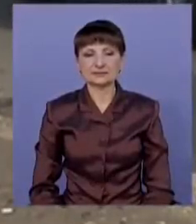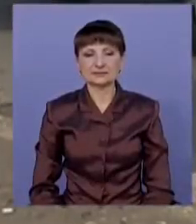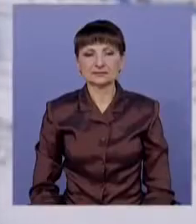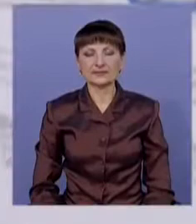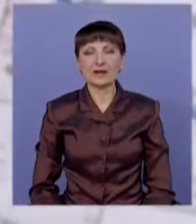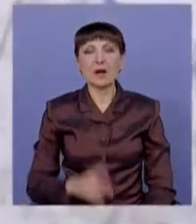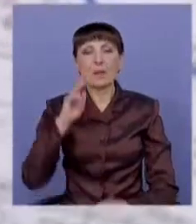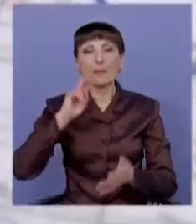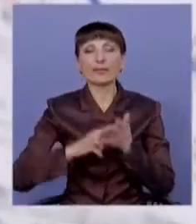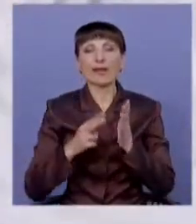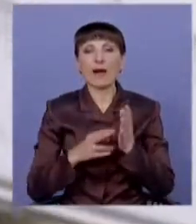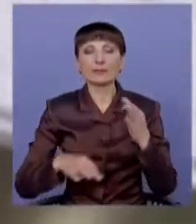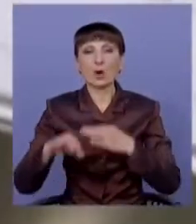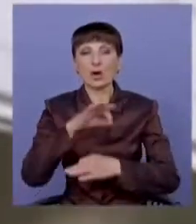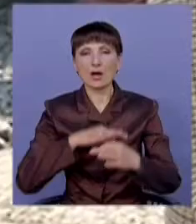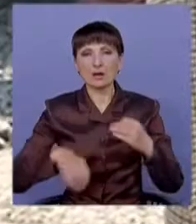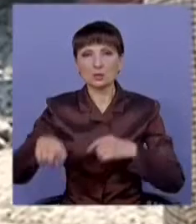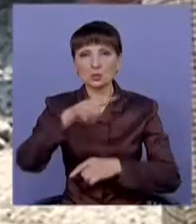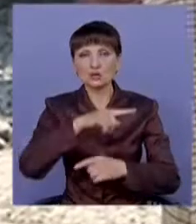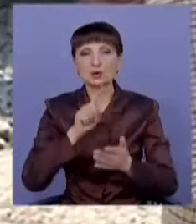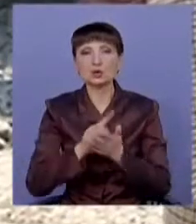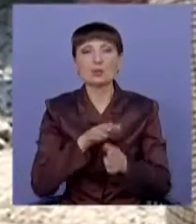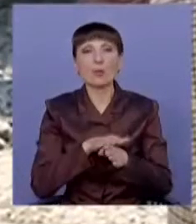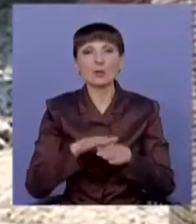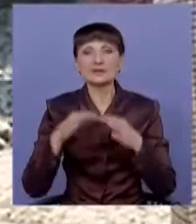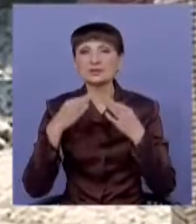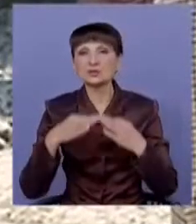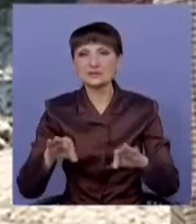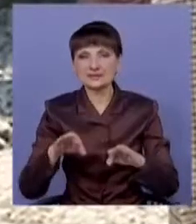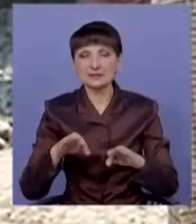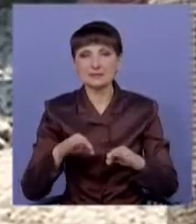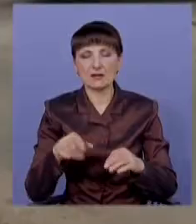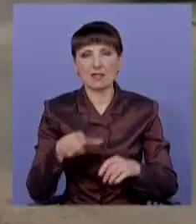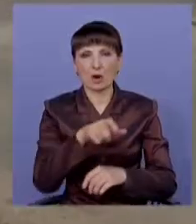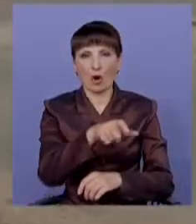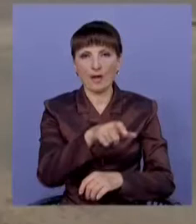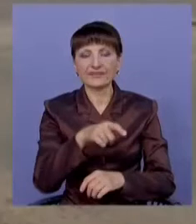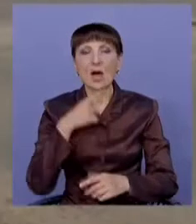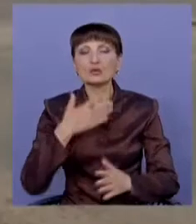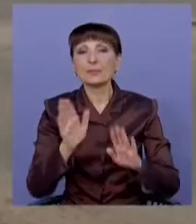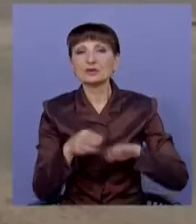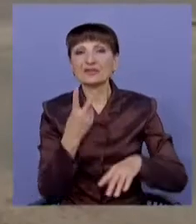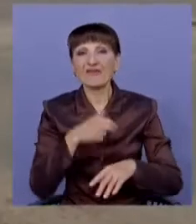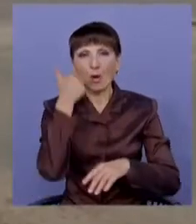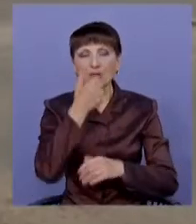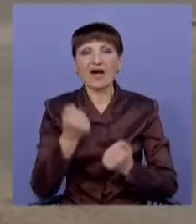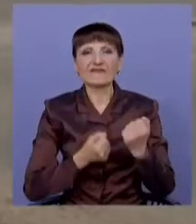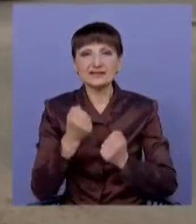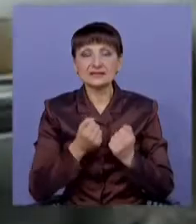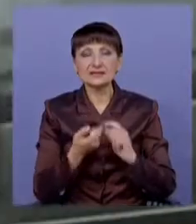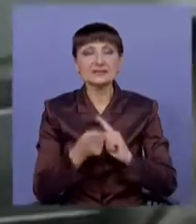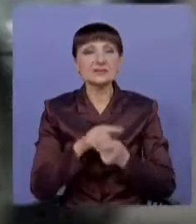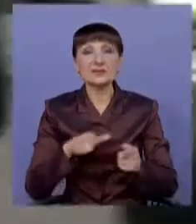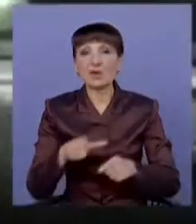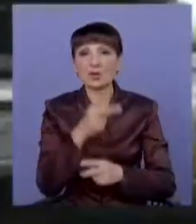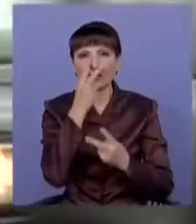По задумке проектировщиков, транспортный узел должен был полностью разгрузить движение близ рынка Алтын-Орда. Но прошло уже 2 года, а водители изменений на